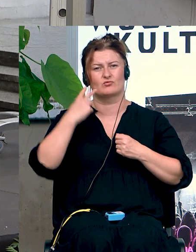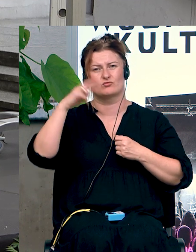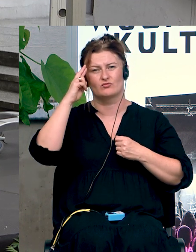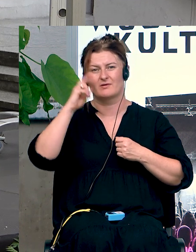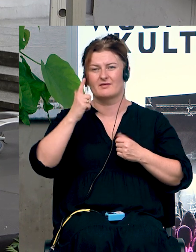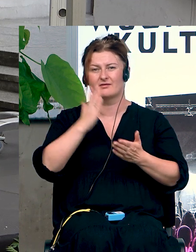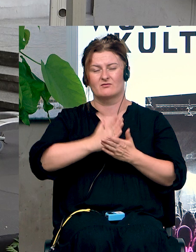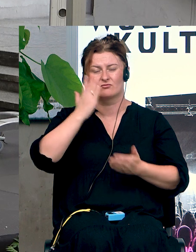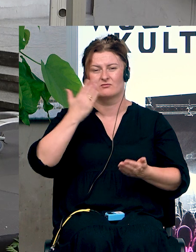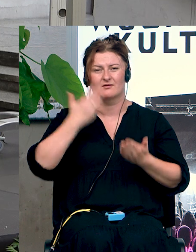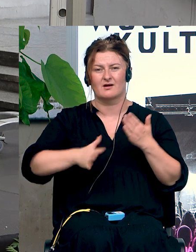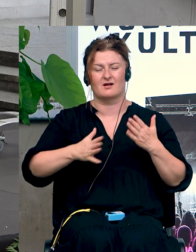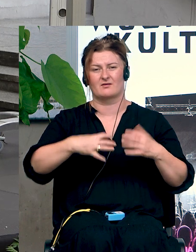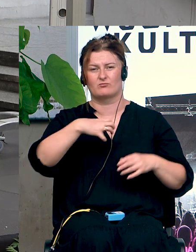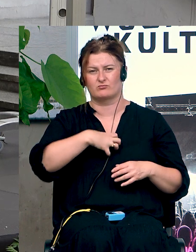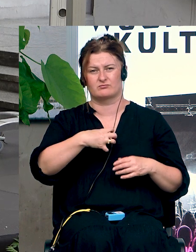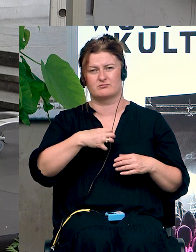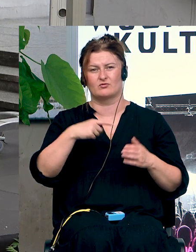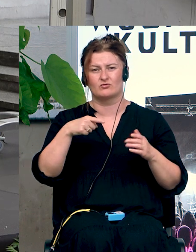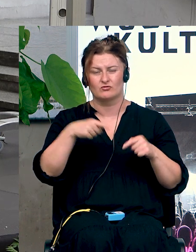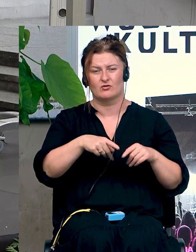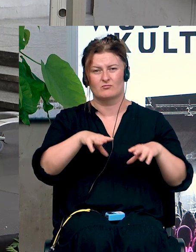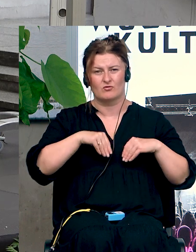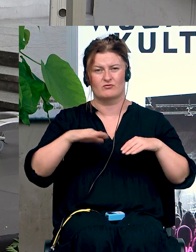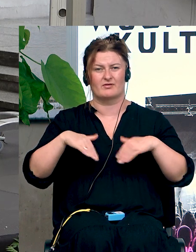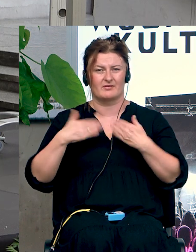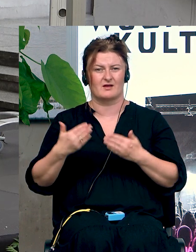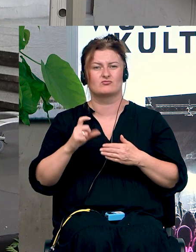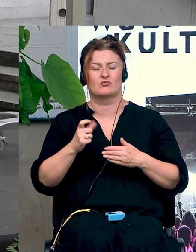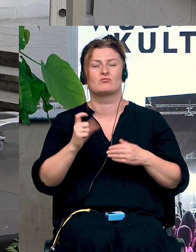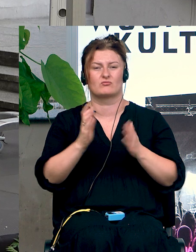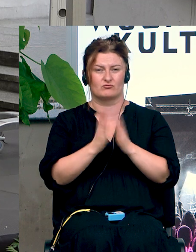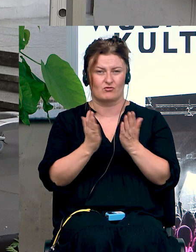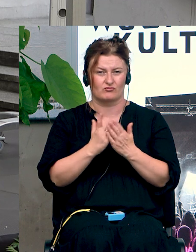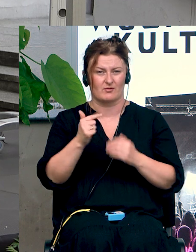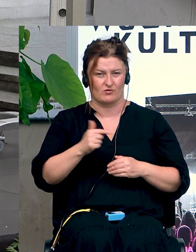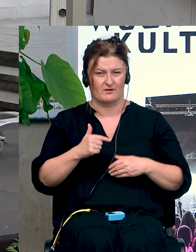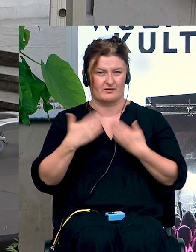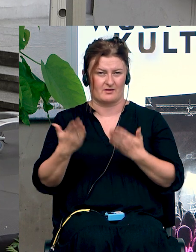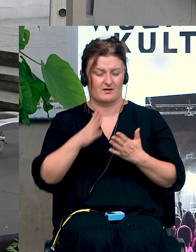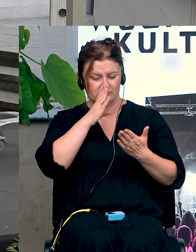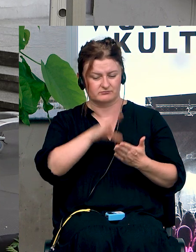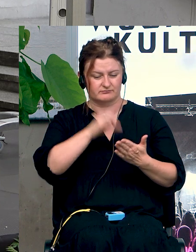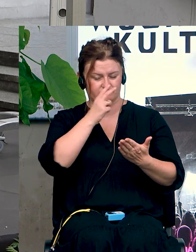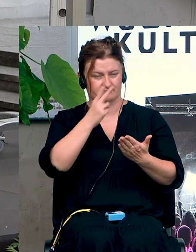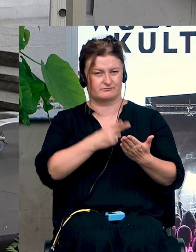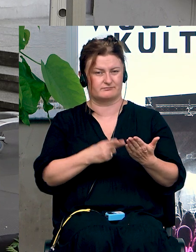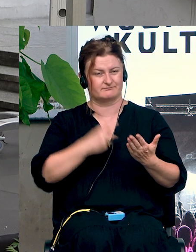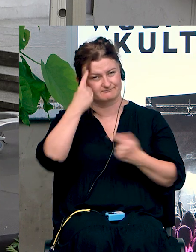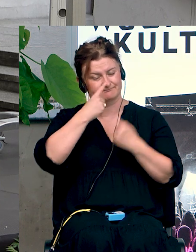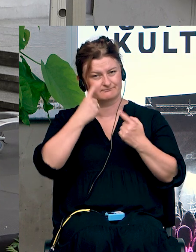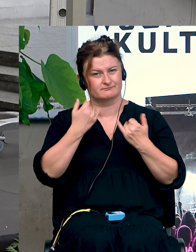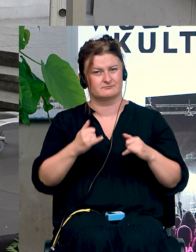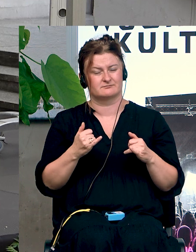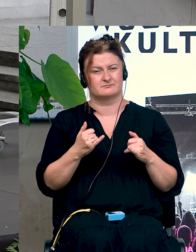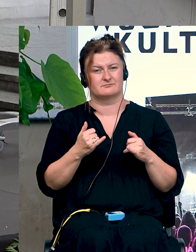дати література. Це має дати література. Проте тут таке питання, чи мають це бути позитивні